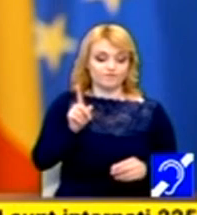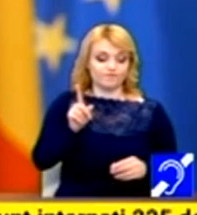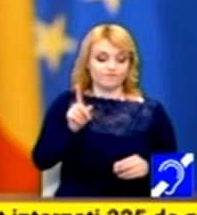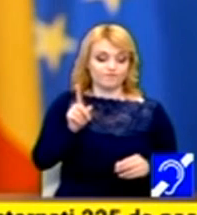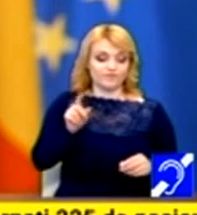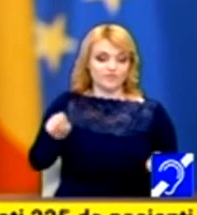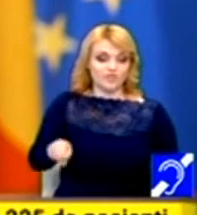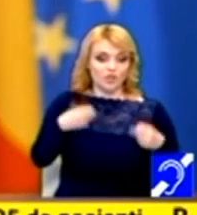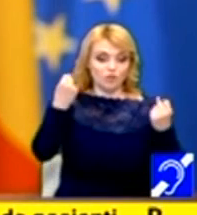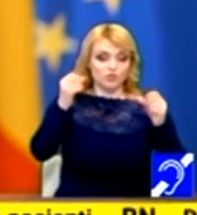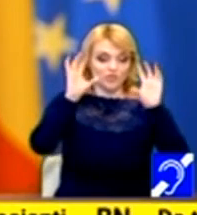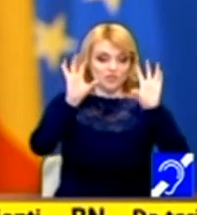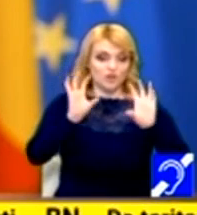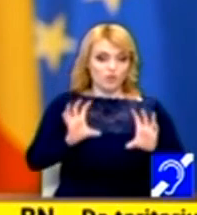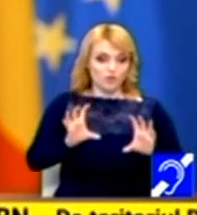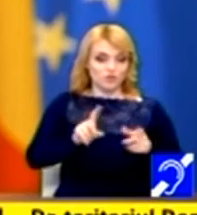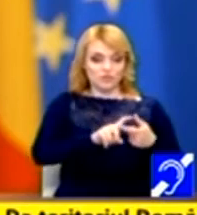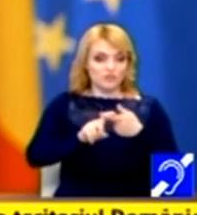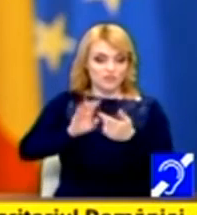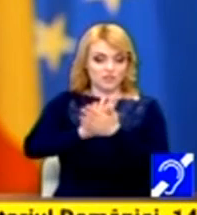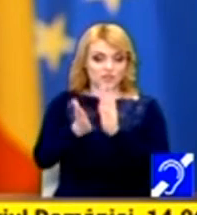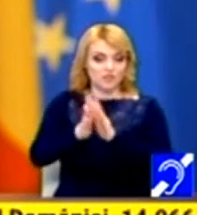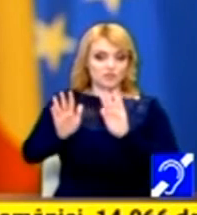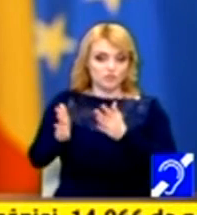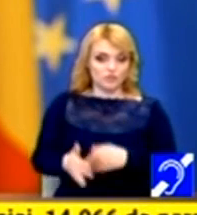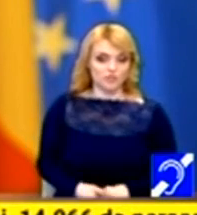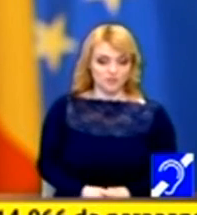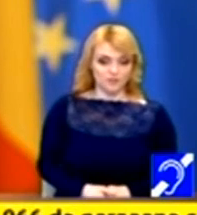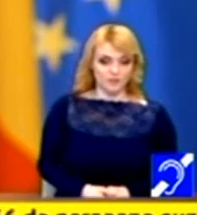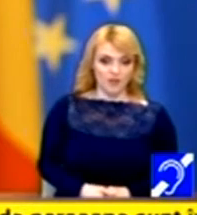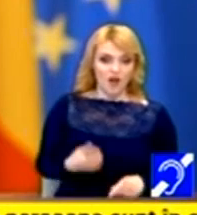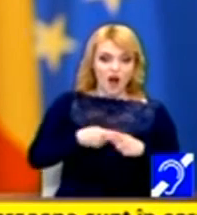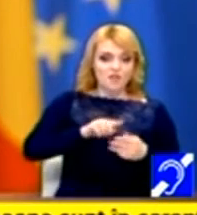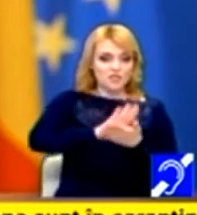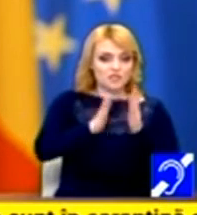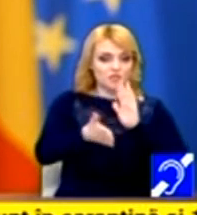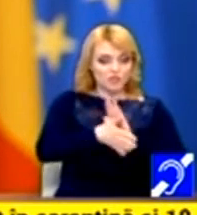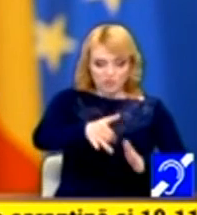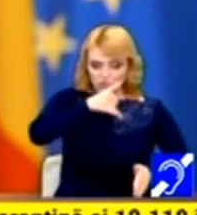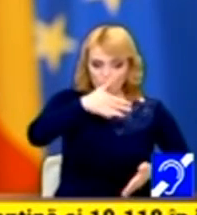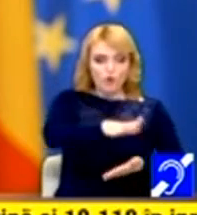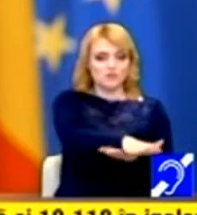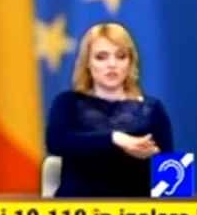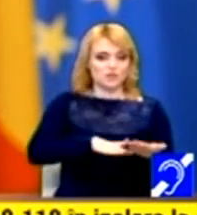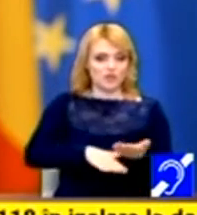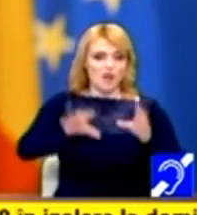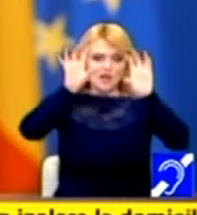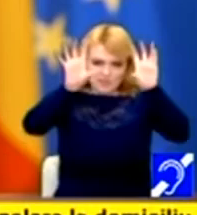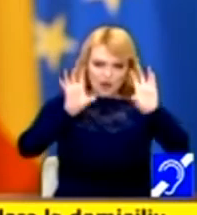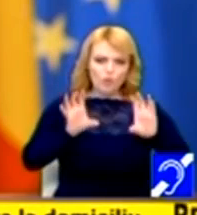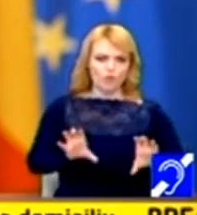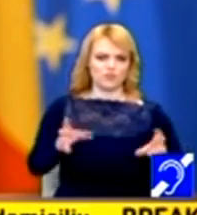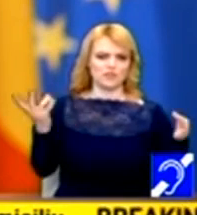legea privind starea de alertă. Această situație nu mai poate continua. Legislația